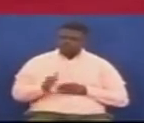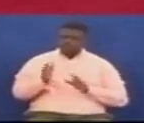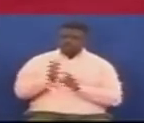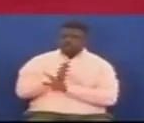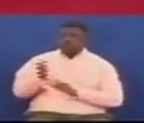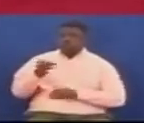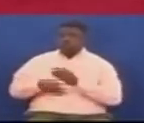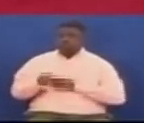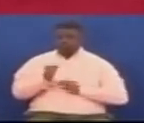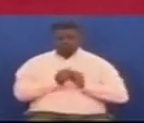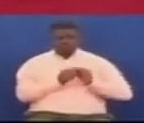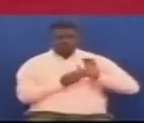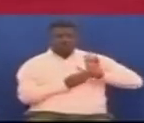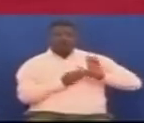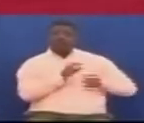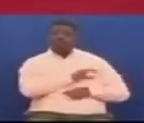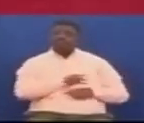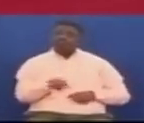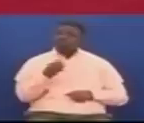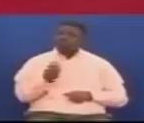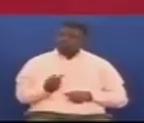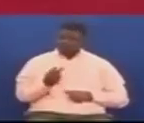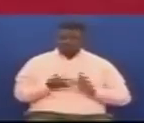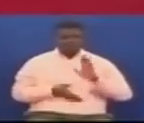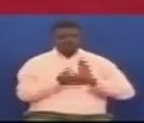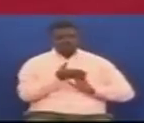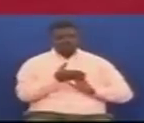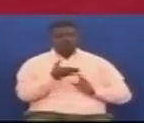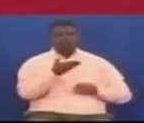naomba Mheshimiwa Spika nianze na uchumi wa dunia.